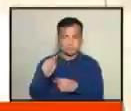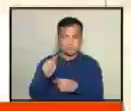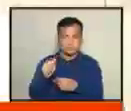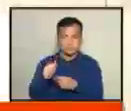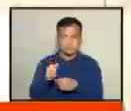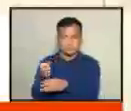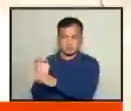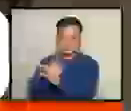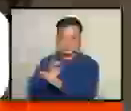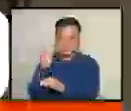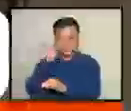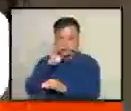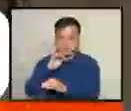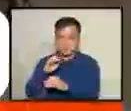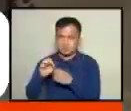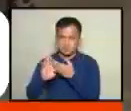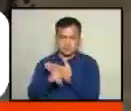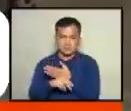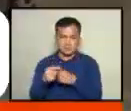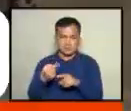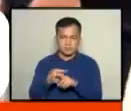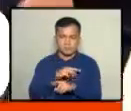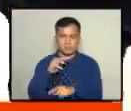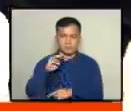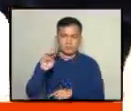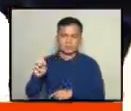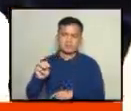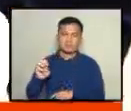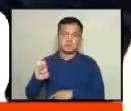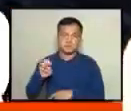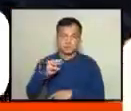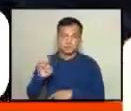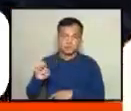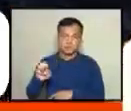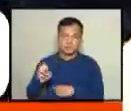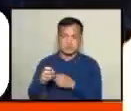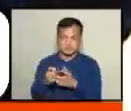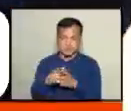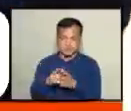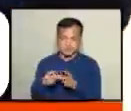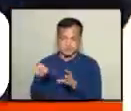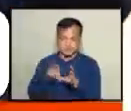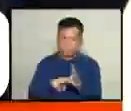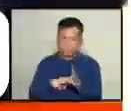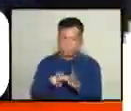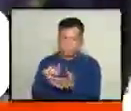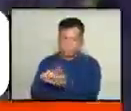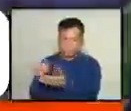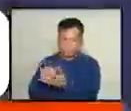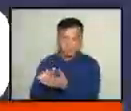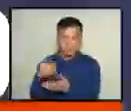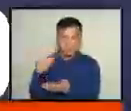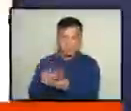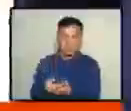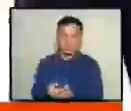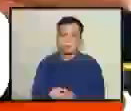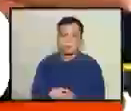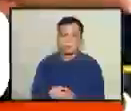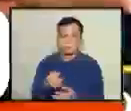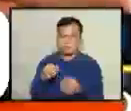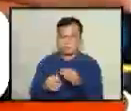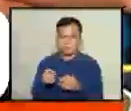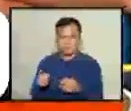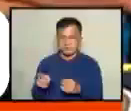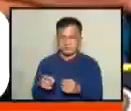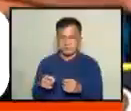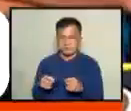pagsundo ng mga Pilipinong na repatriate mula sa Middle East. Uunahin daw muna kasi ang mga pasaherong nasa palipara na. If the airport can